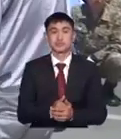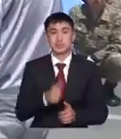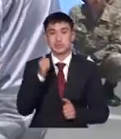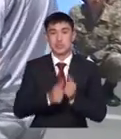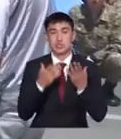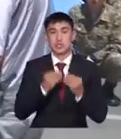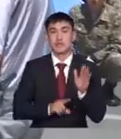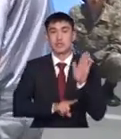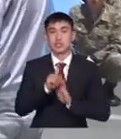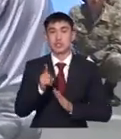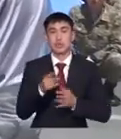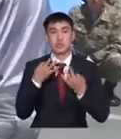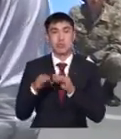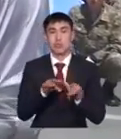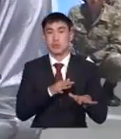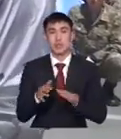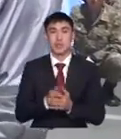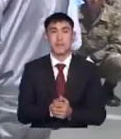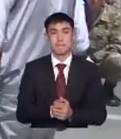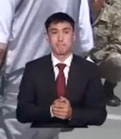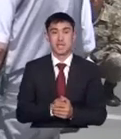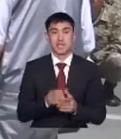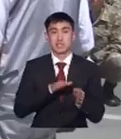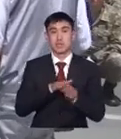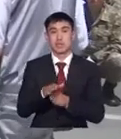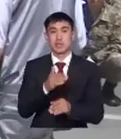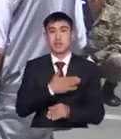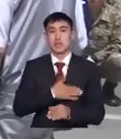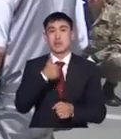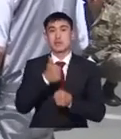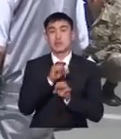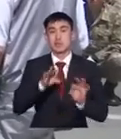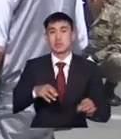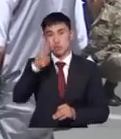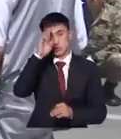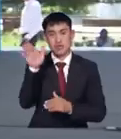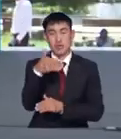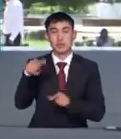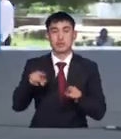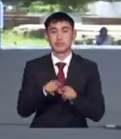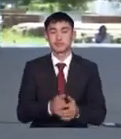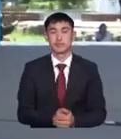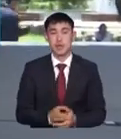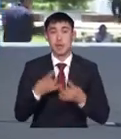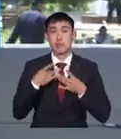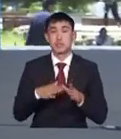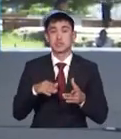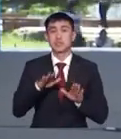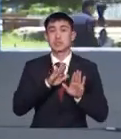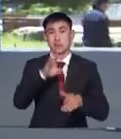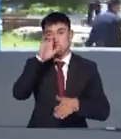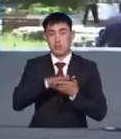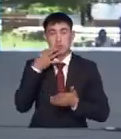ежедневно начинаем свое любое мероприятие с исполнения гимна, также с поднятием государственного флага. Посетил празднование заместитель